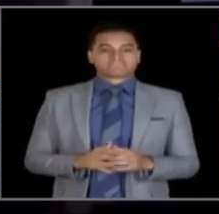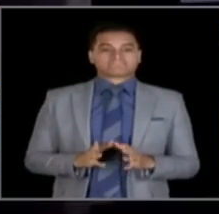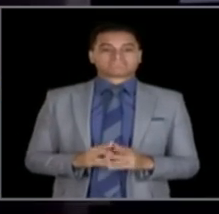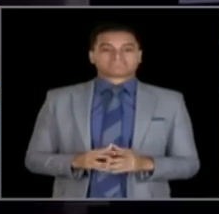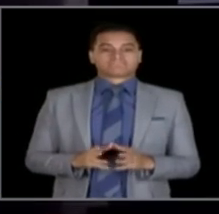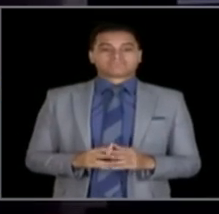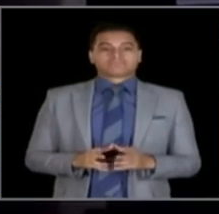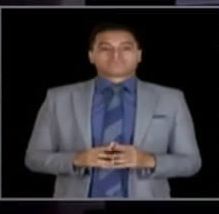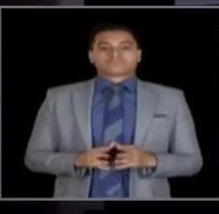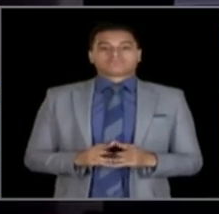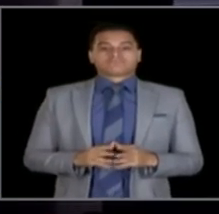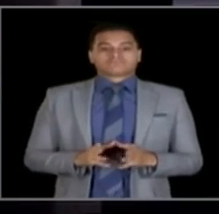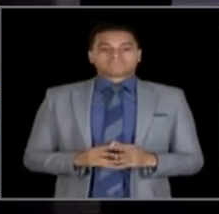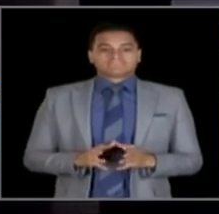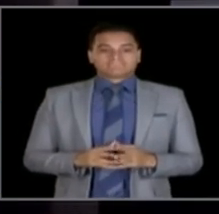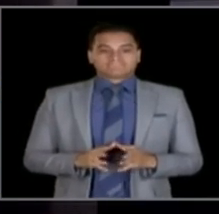كام؟